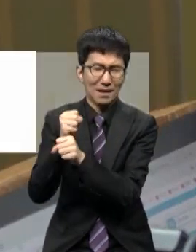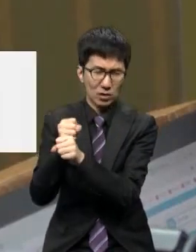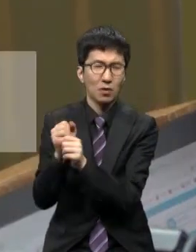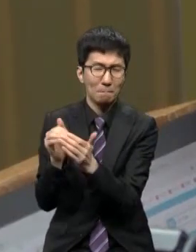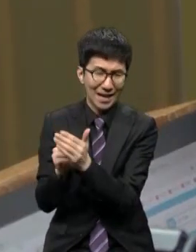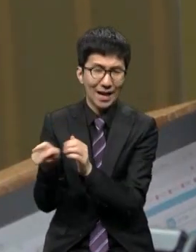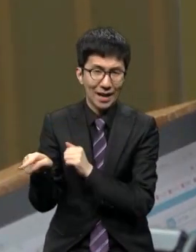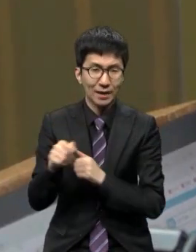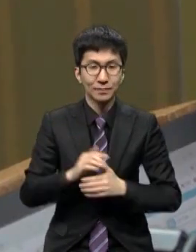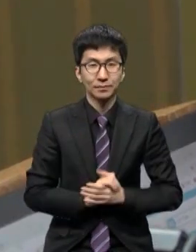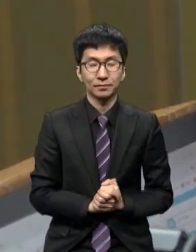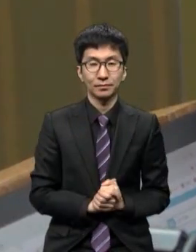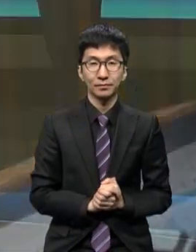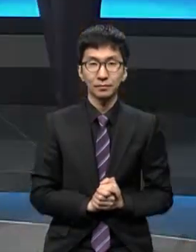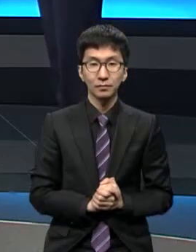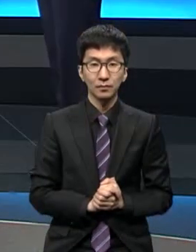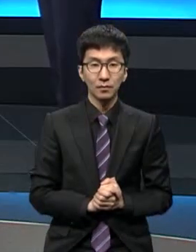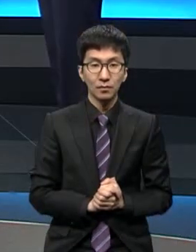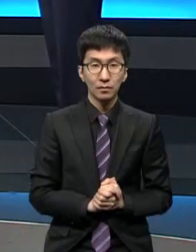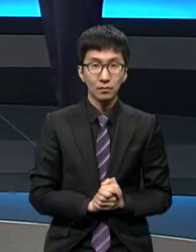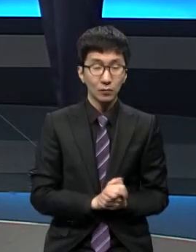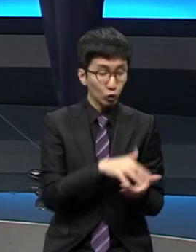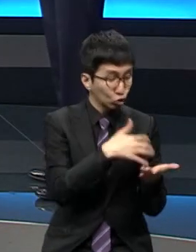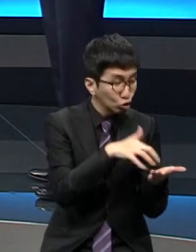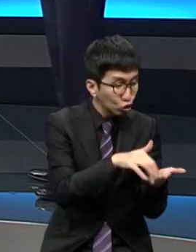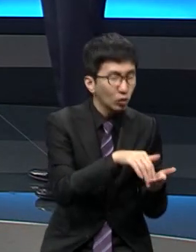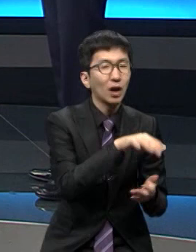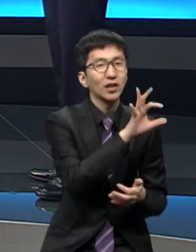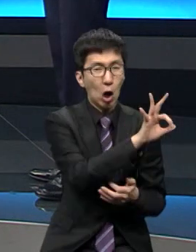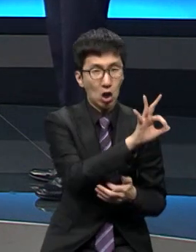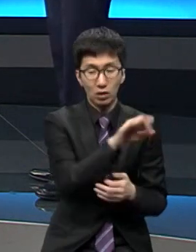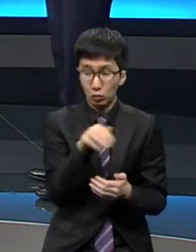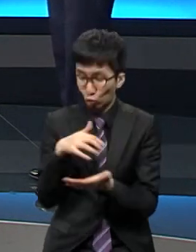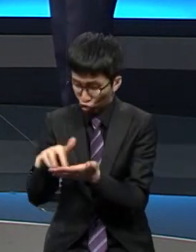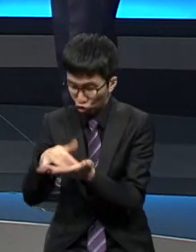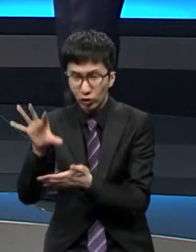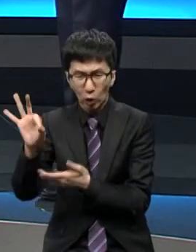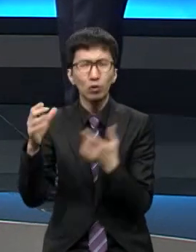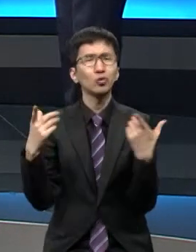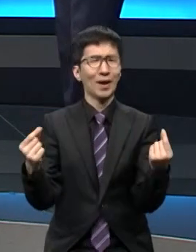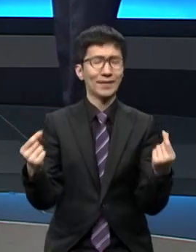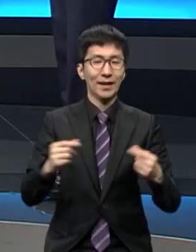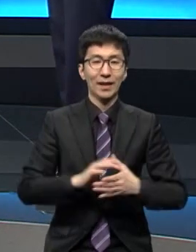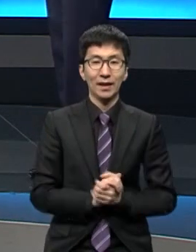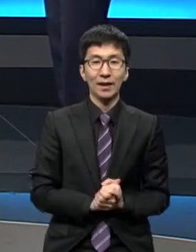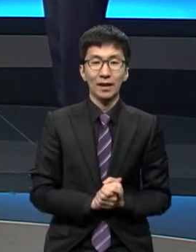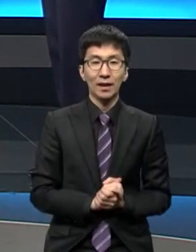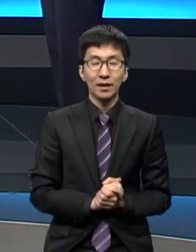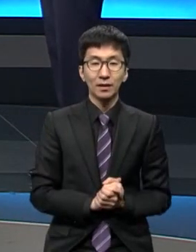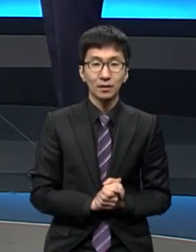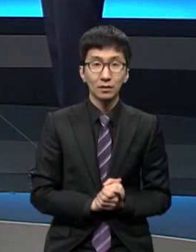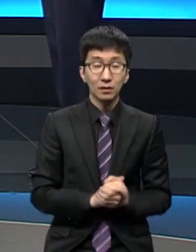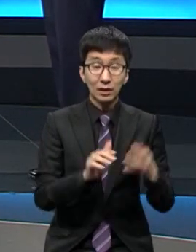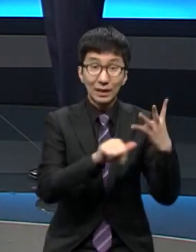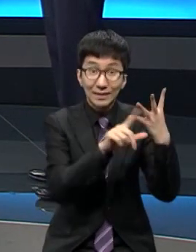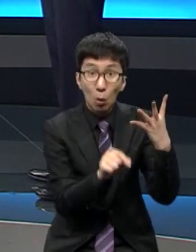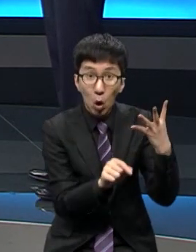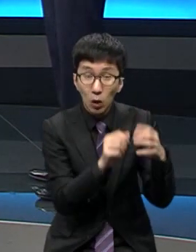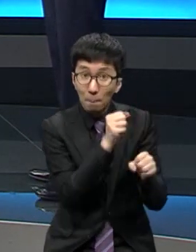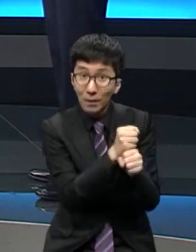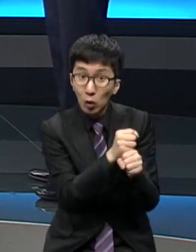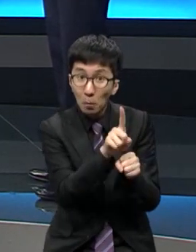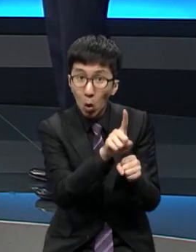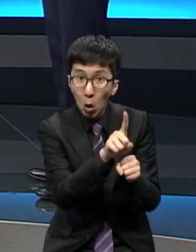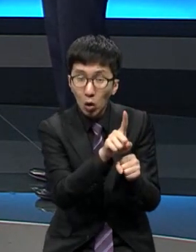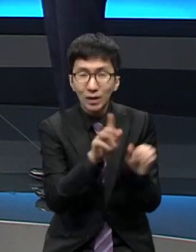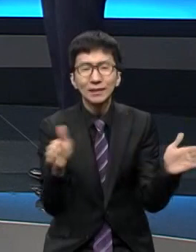구요 각각 10 페이지 정도의 문건들을 가운데 이 4월에 작성된 문건 은 지금까지 제기된 의혹들을